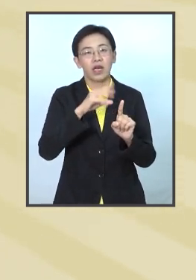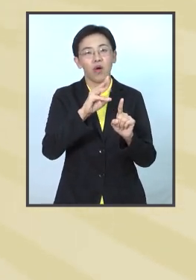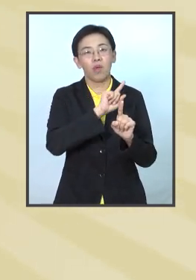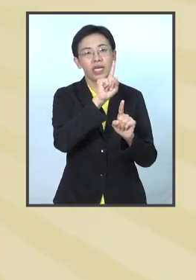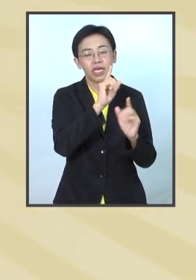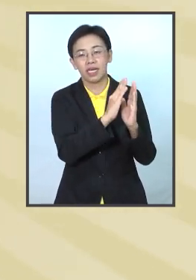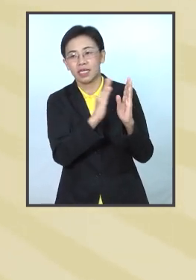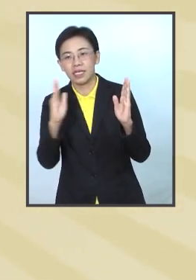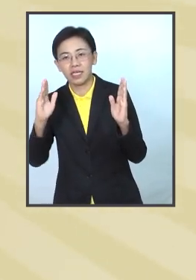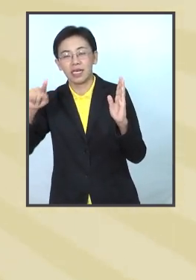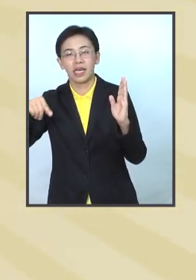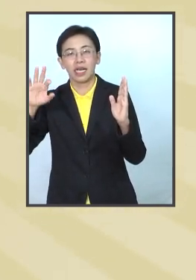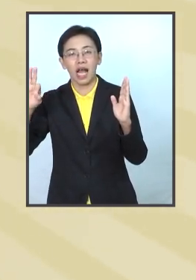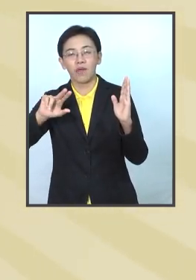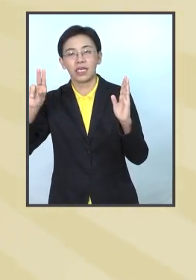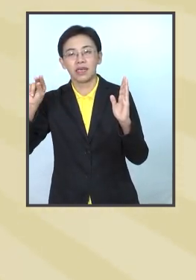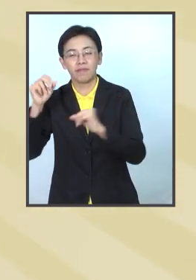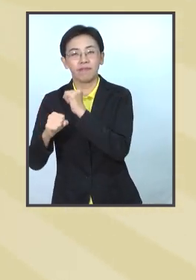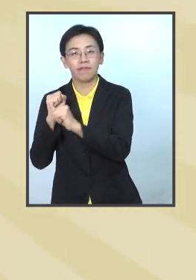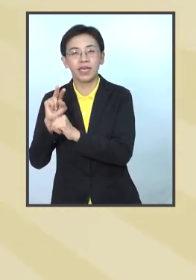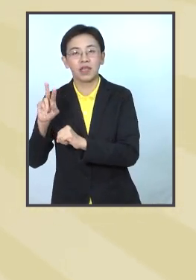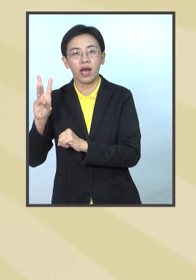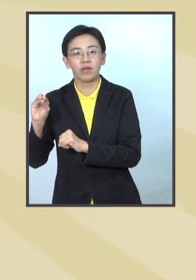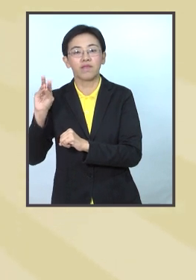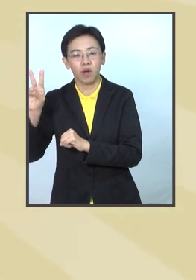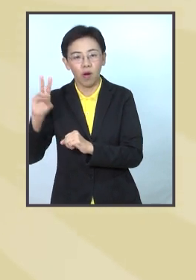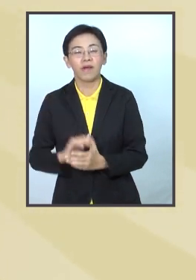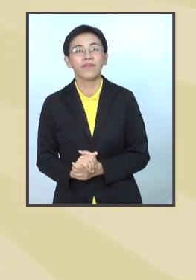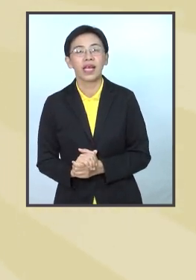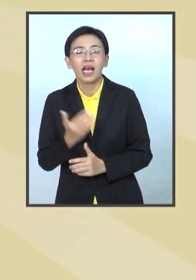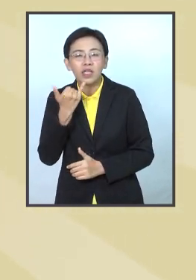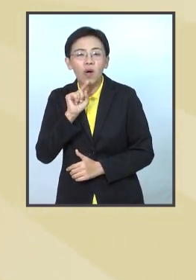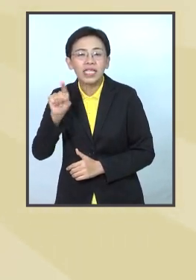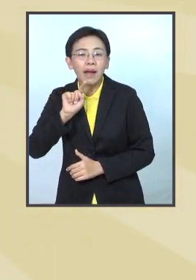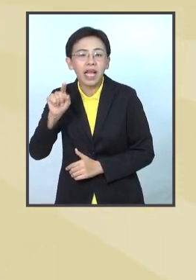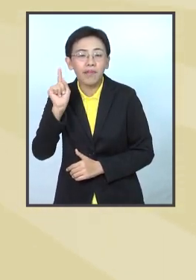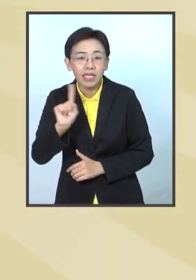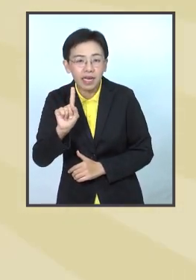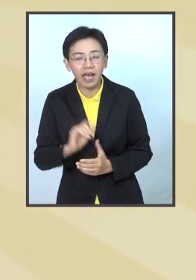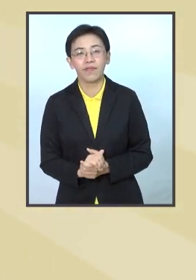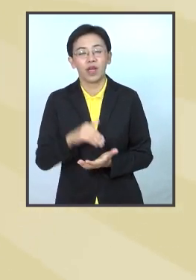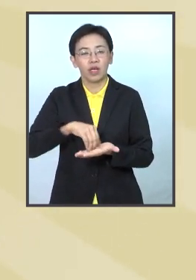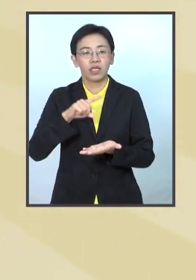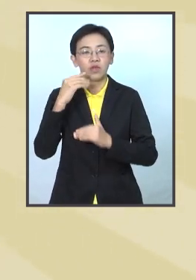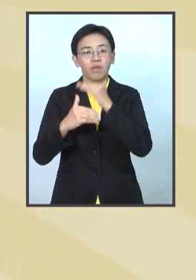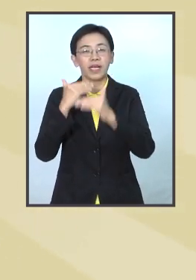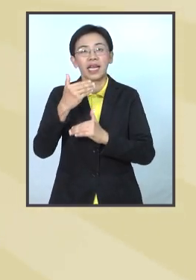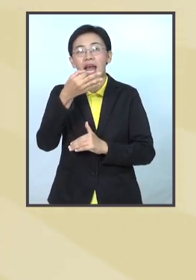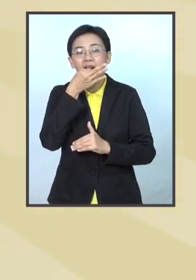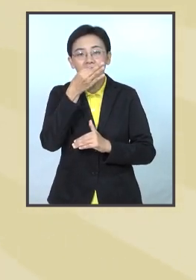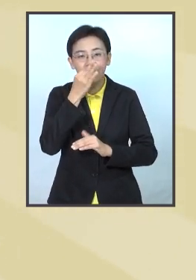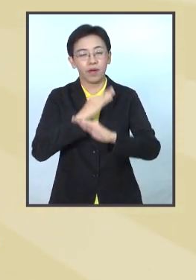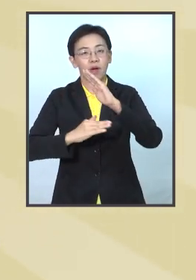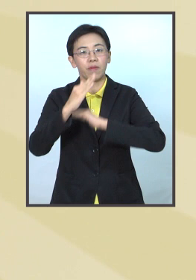แต่วันที่1มิถุนายนจนถึง30กันยายน2562สอบถามข้อมูลเพิ่มเติมได้ที่ศูนย์พัฒ